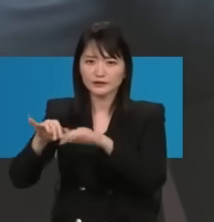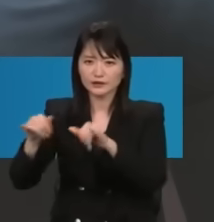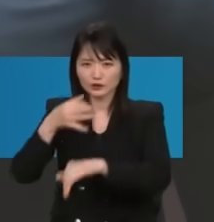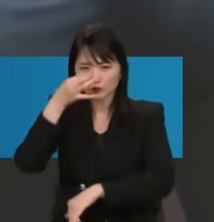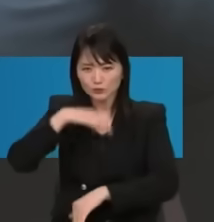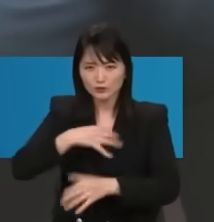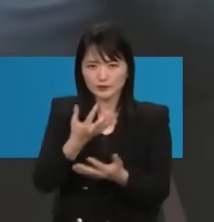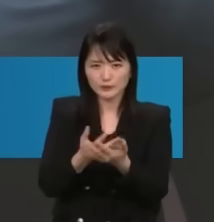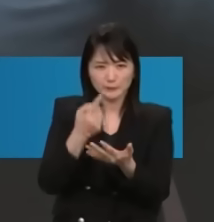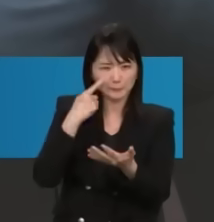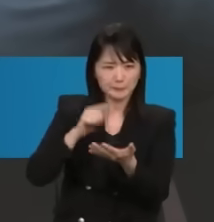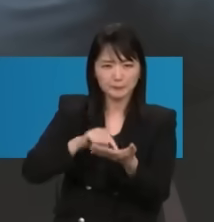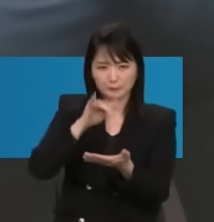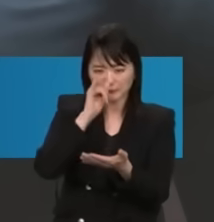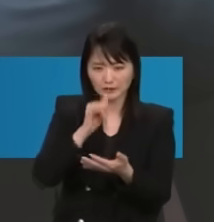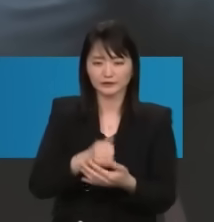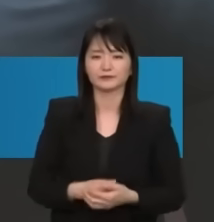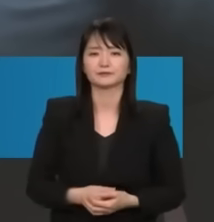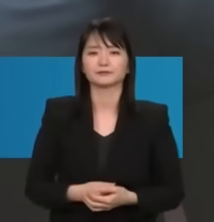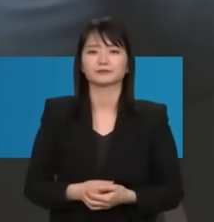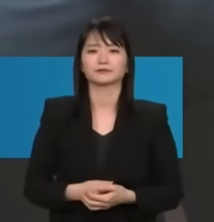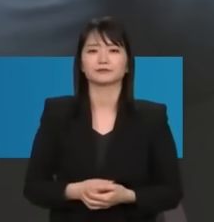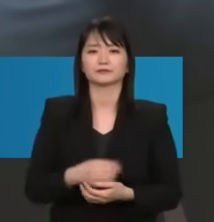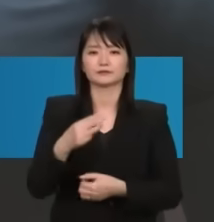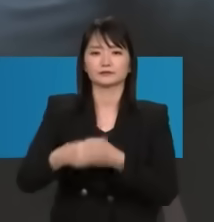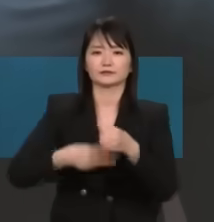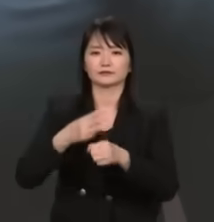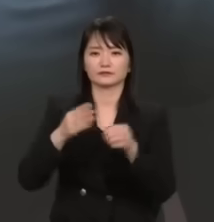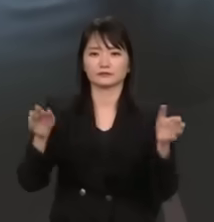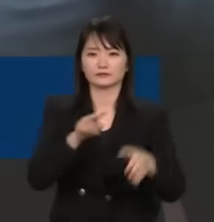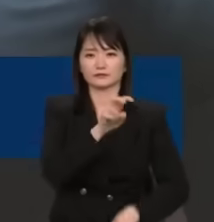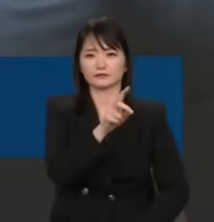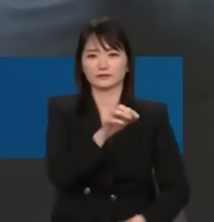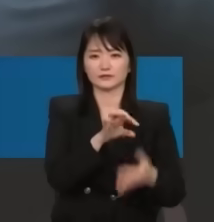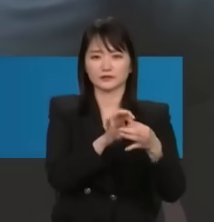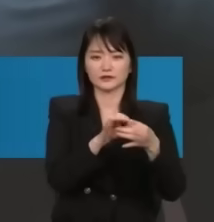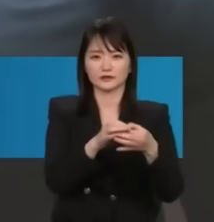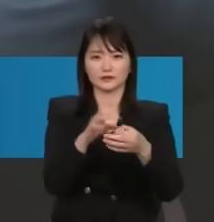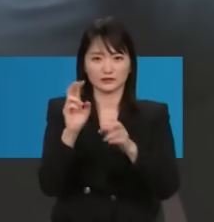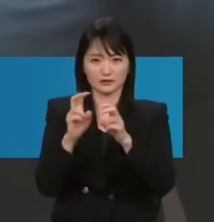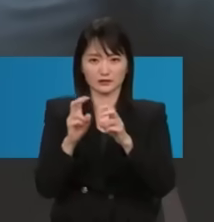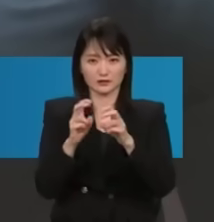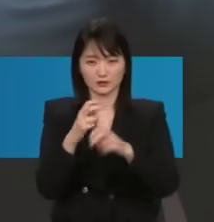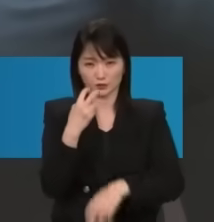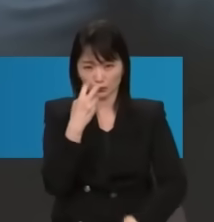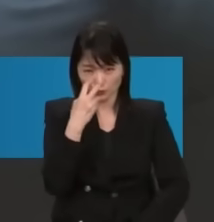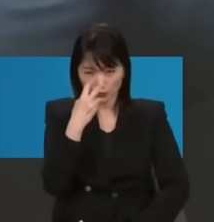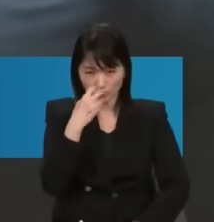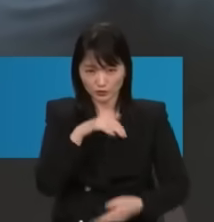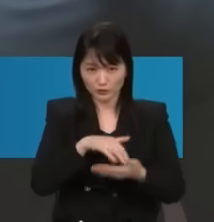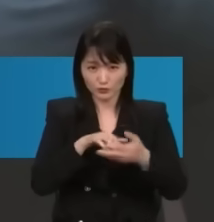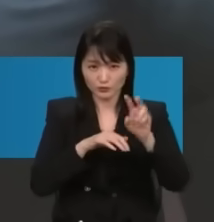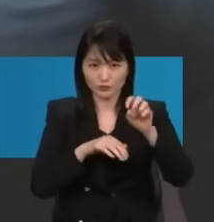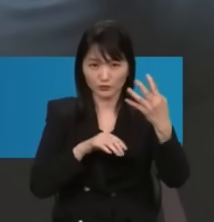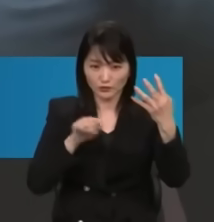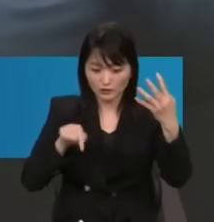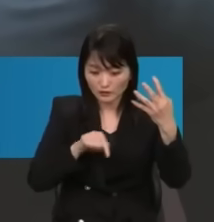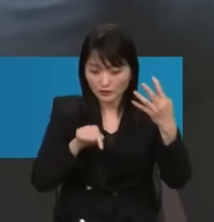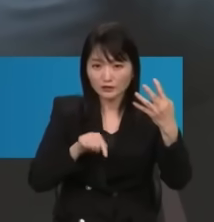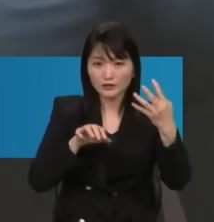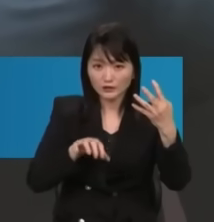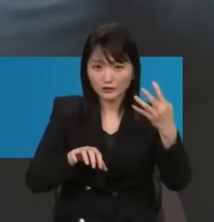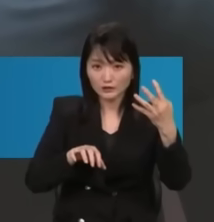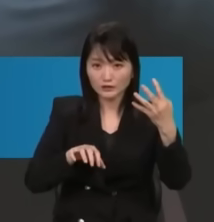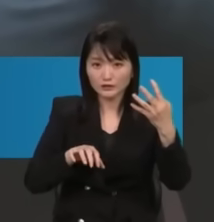표본을 찾아낼 수 있다고 주장했습니다. 지난 3년간 명 씨와 관련된 업체가 실시한 여론조사 24건 중 3분의